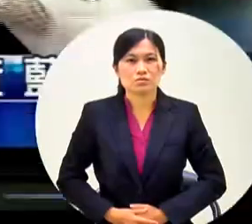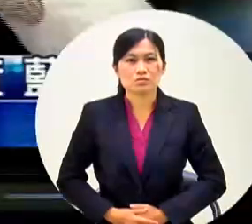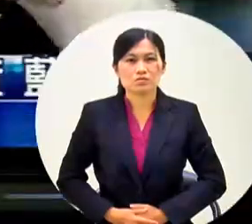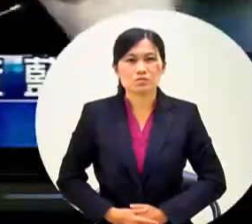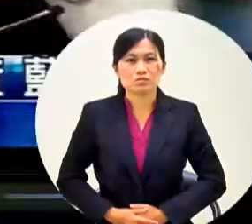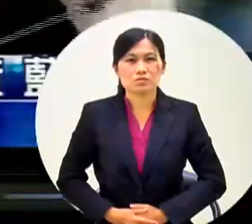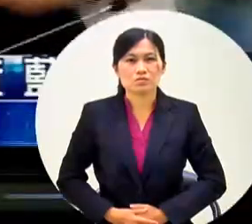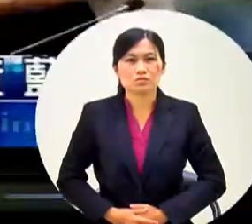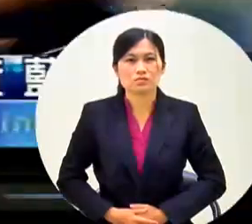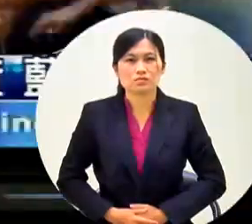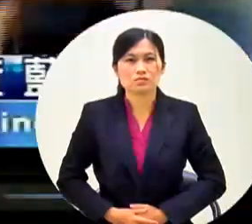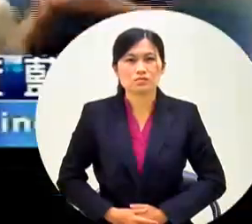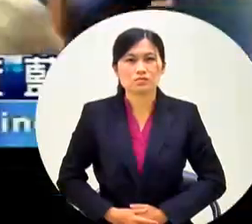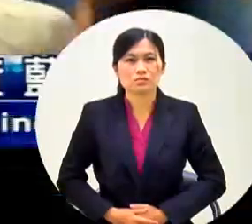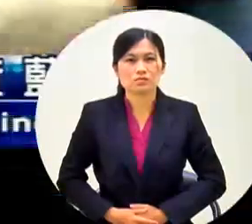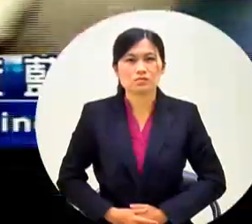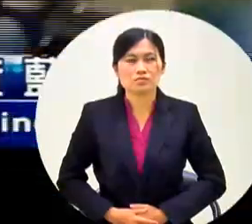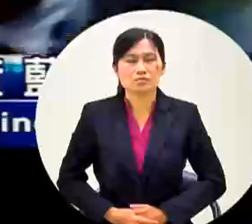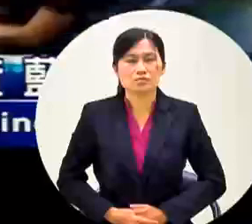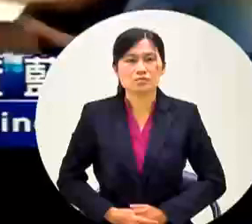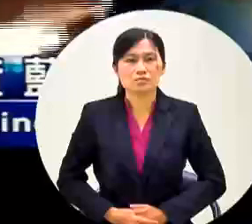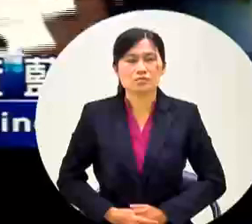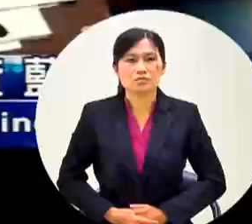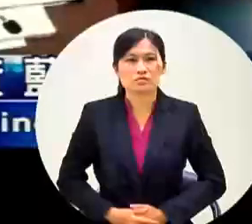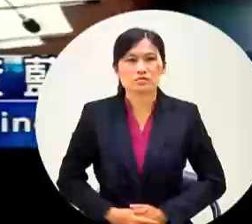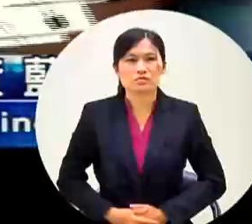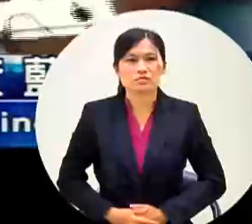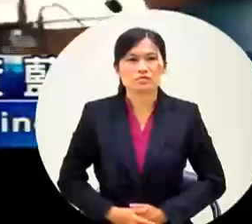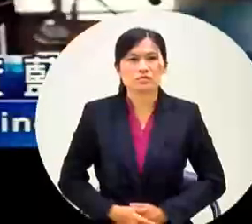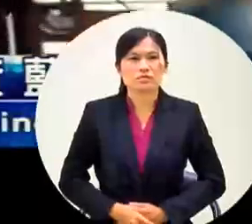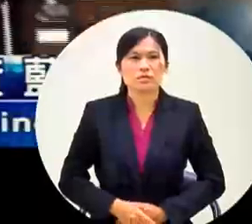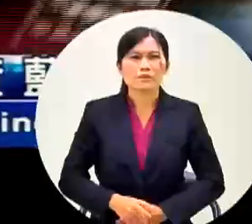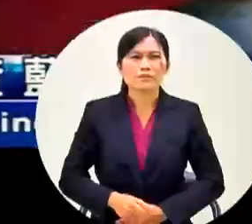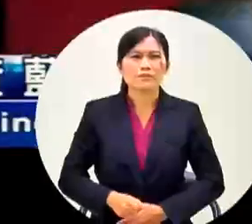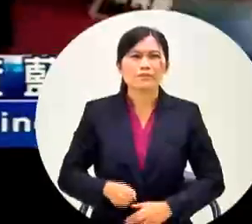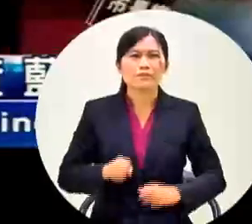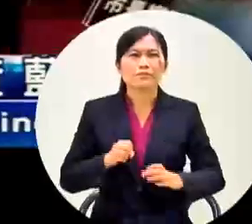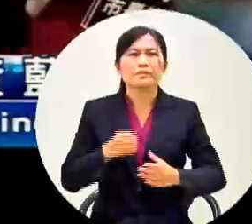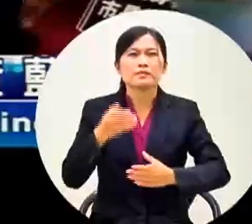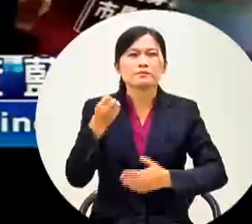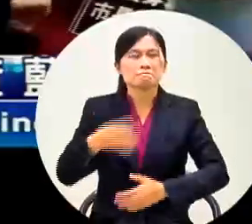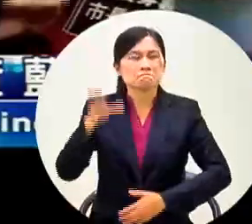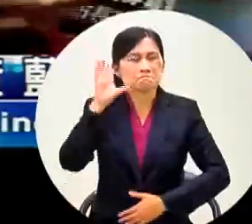及反攻，拿着间民进党的林富宝用力一推，整个连环倒。